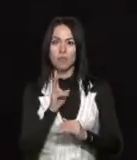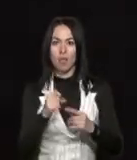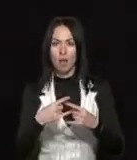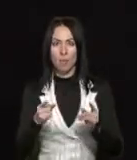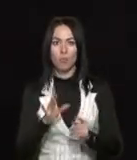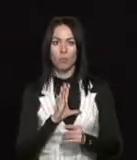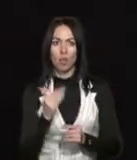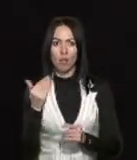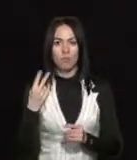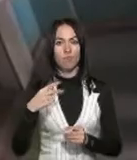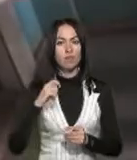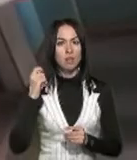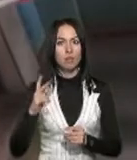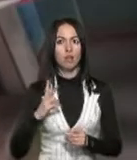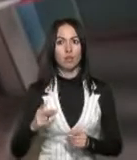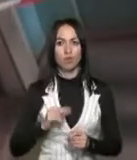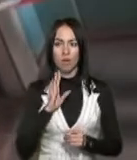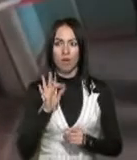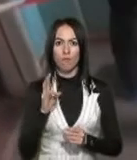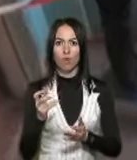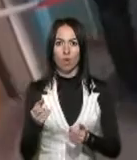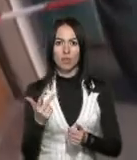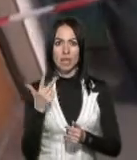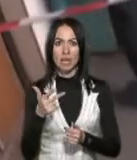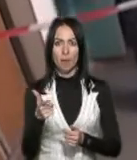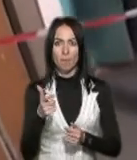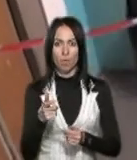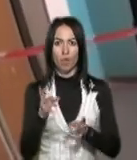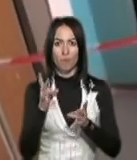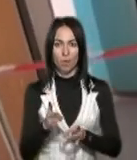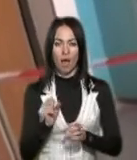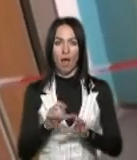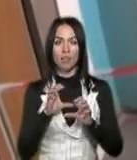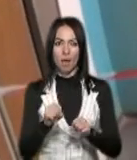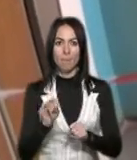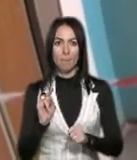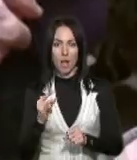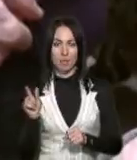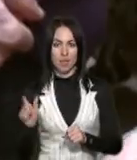їхня 12-річна донька. Вона отримала 3 кульові поранення, нападника дитина впізнала.